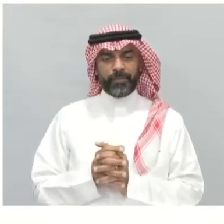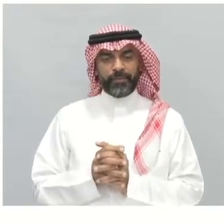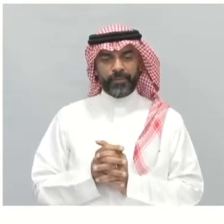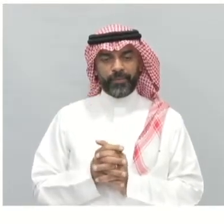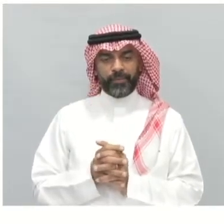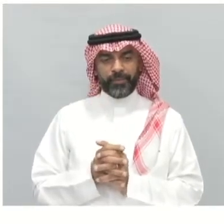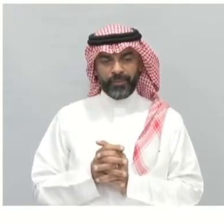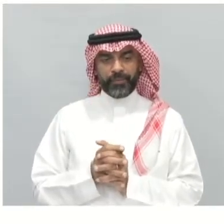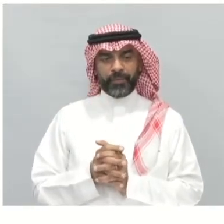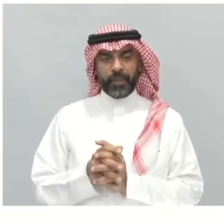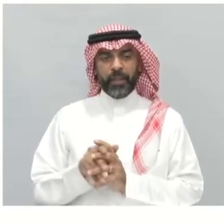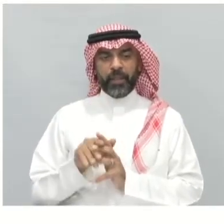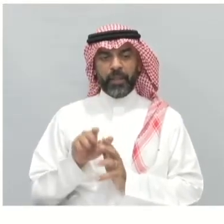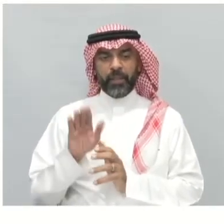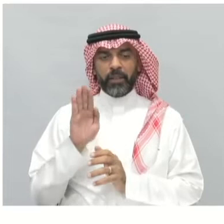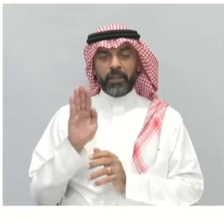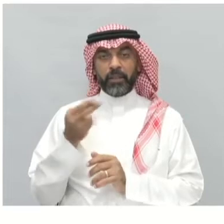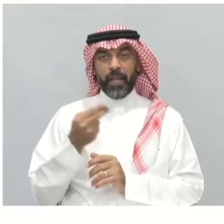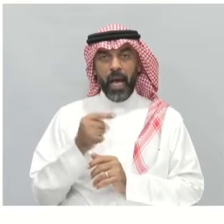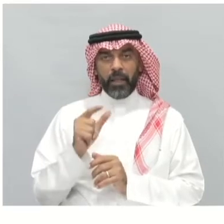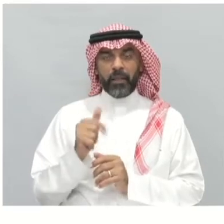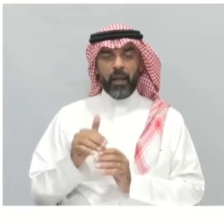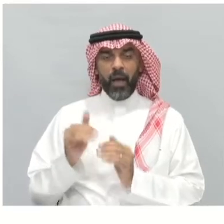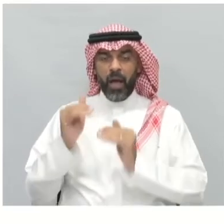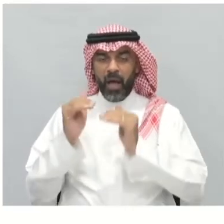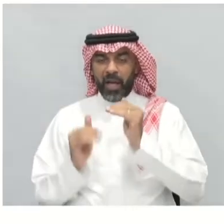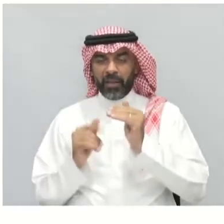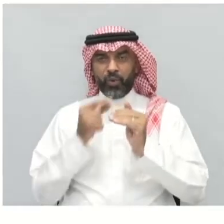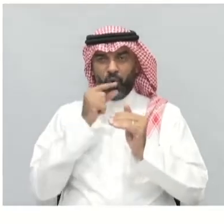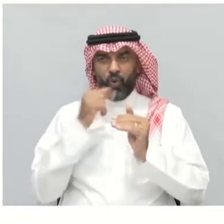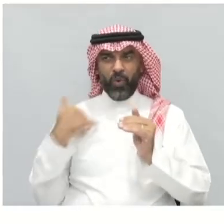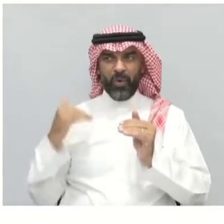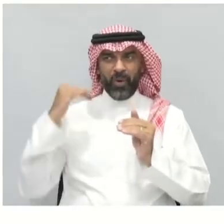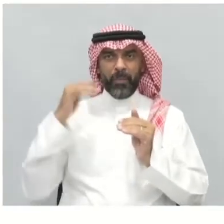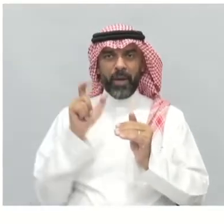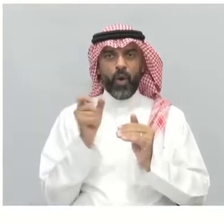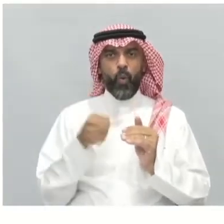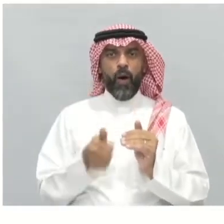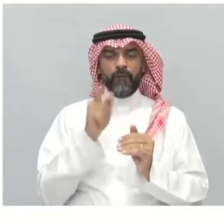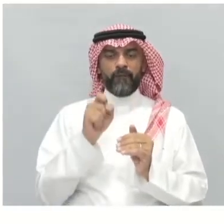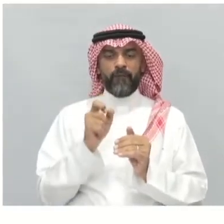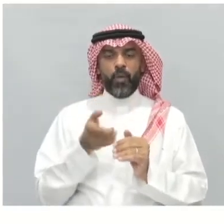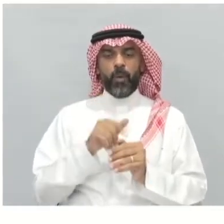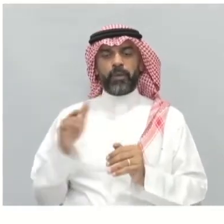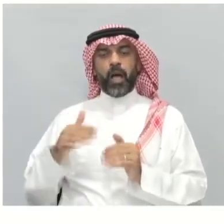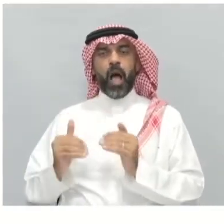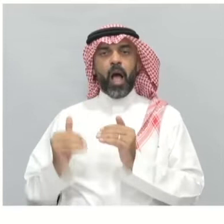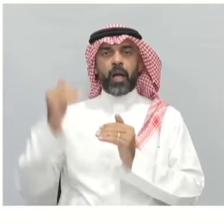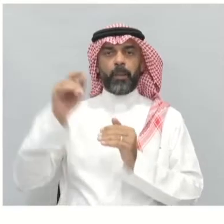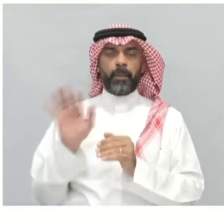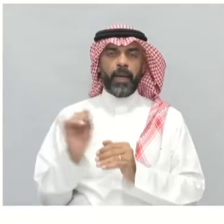اكبر من عبد الله وكان محمد اكبر من الاخوه وكان احمد اصغر من عبد الله فكيف